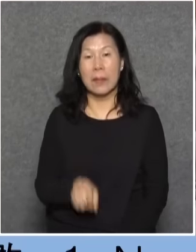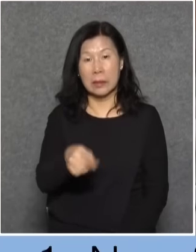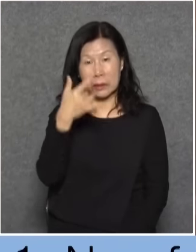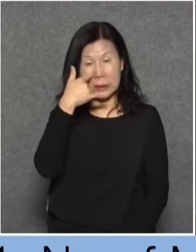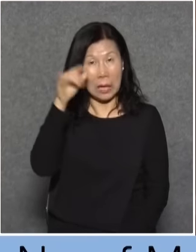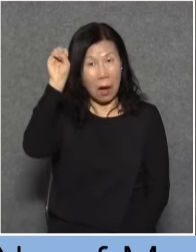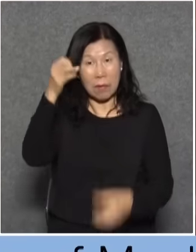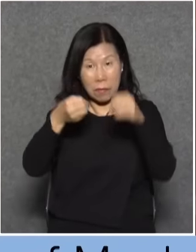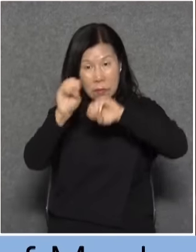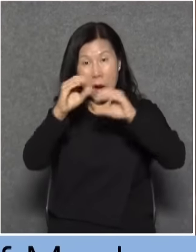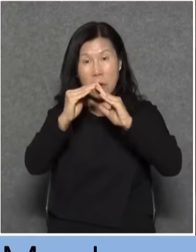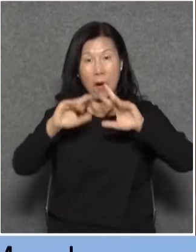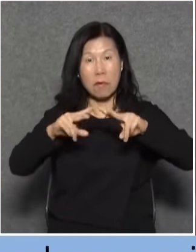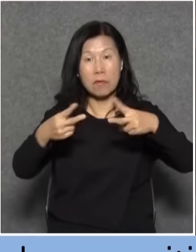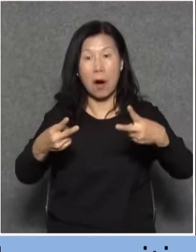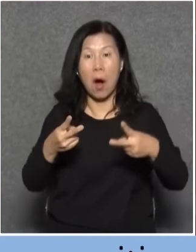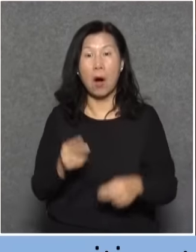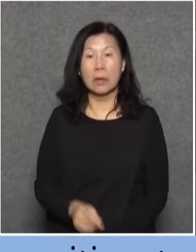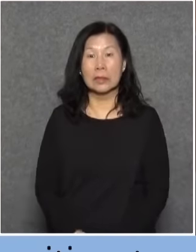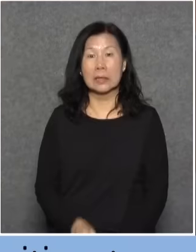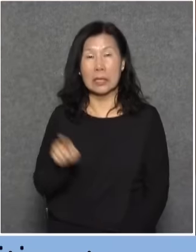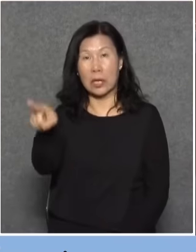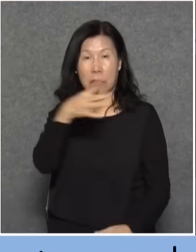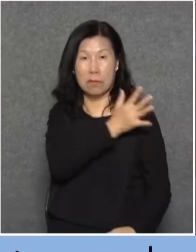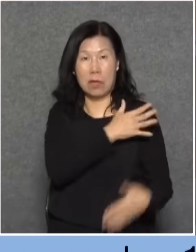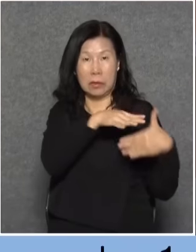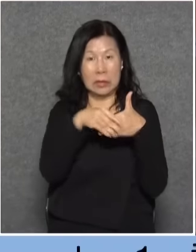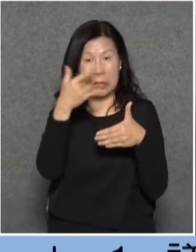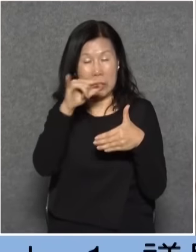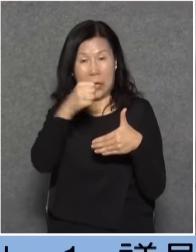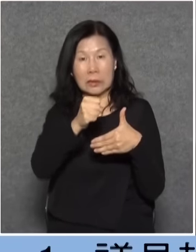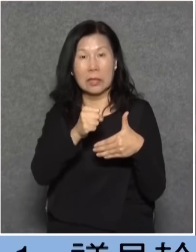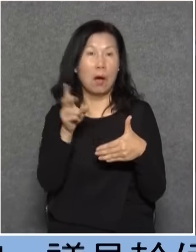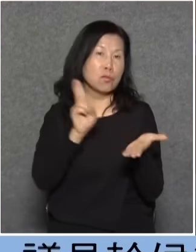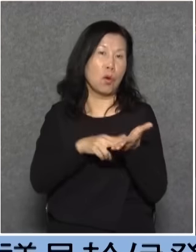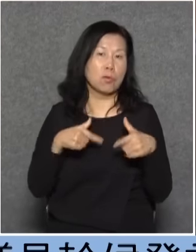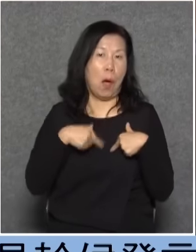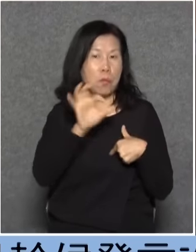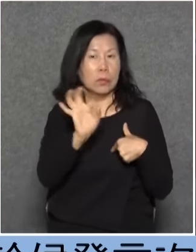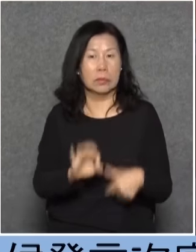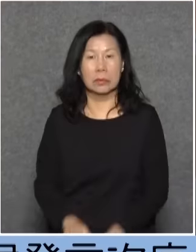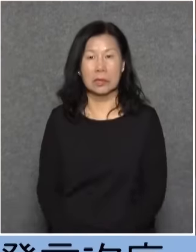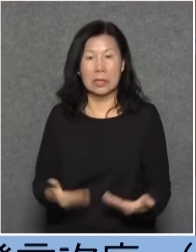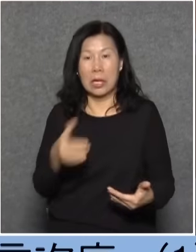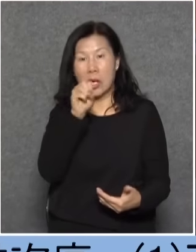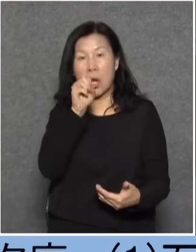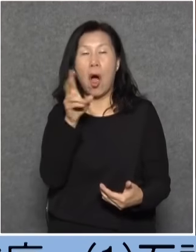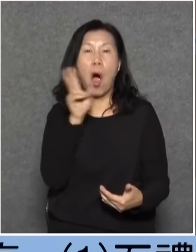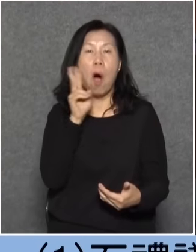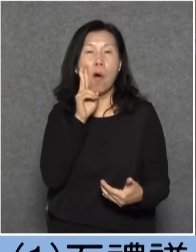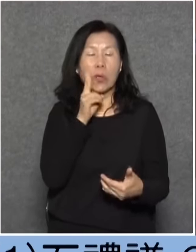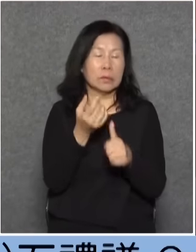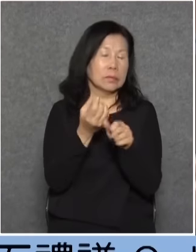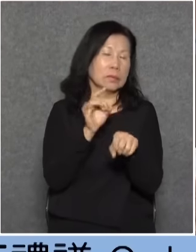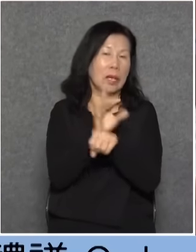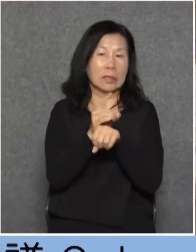新及科技的發展，由他帶領之下，我真的沒什麼信心。但當然現在講的可能過於武斷，喂